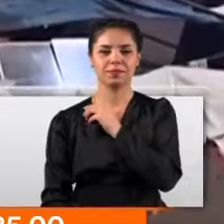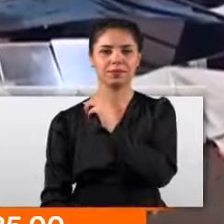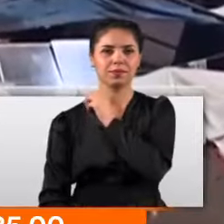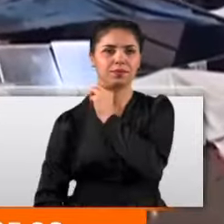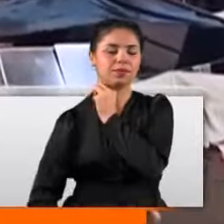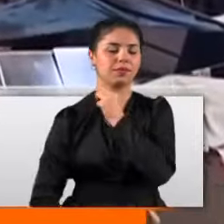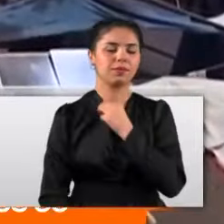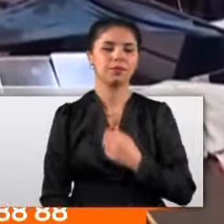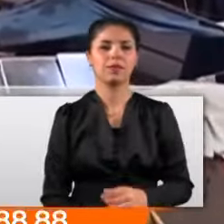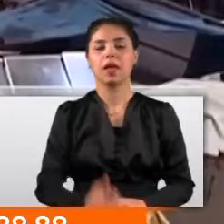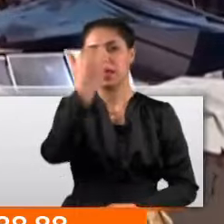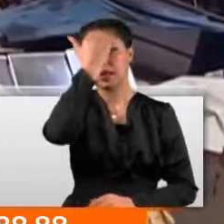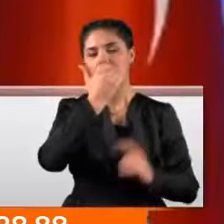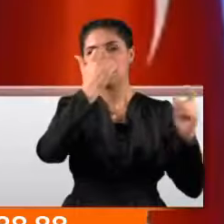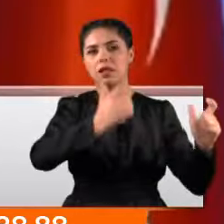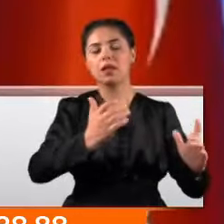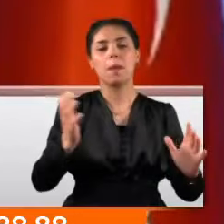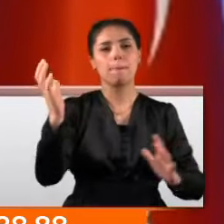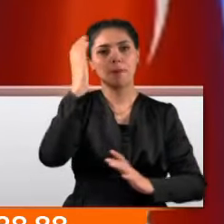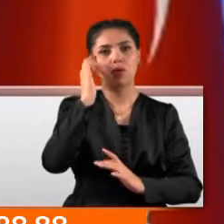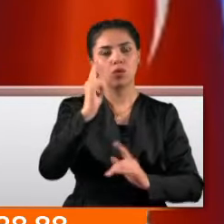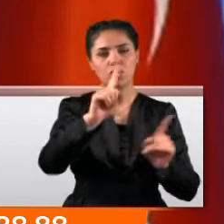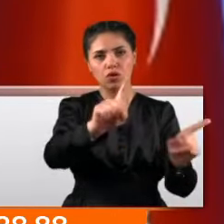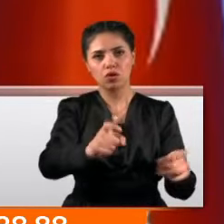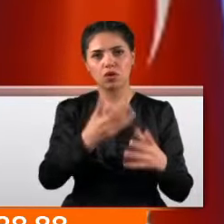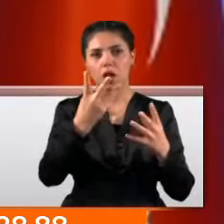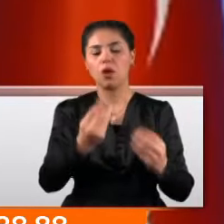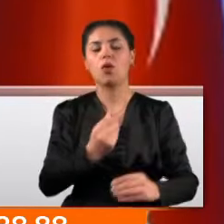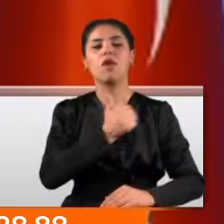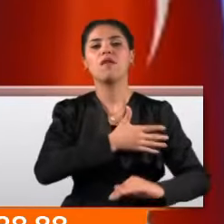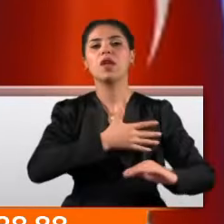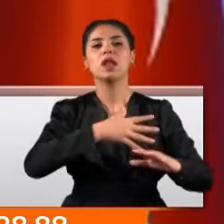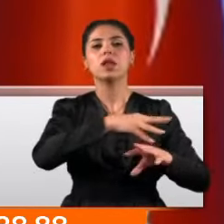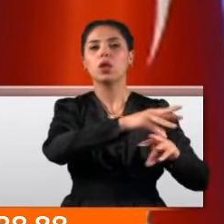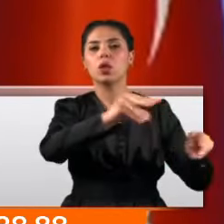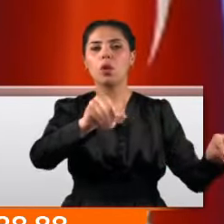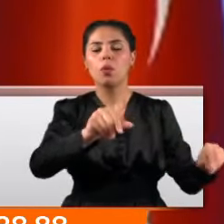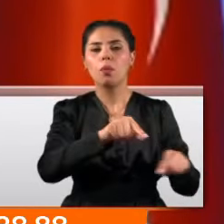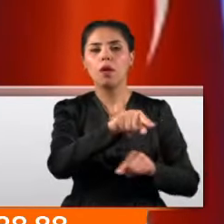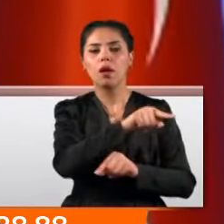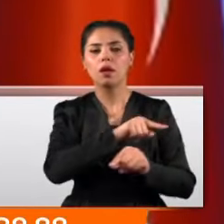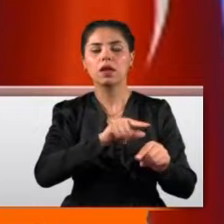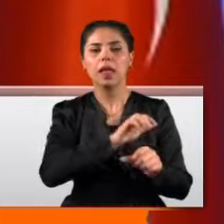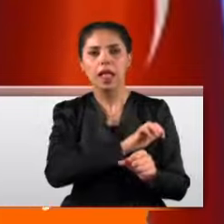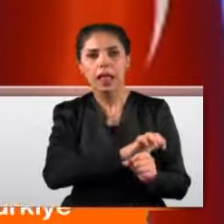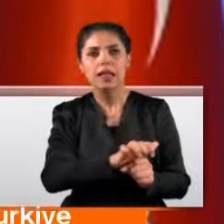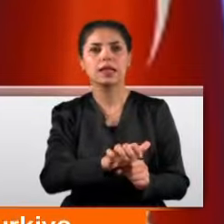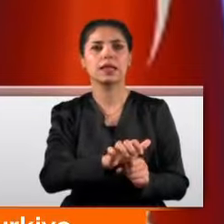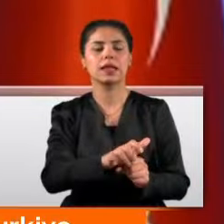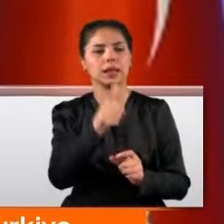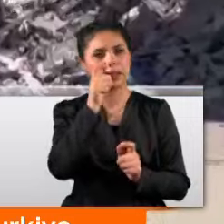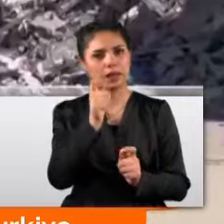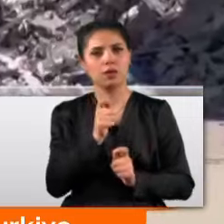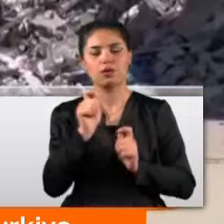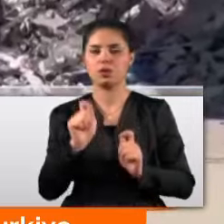Gazze başta olmak üzere işgal edilmiş Filistin topraklarında süre giden mezalime dikkat